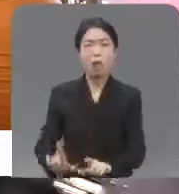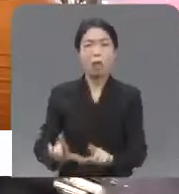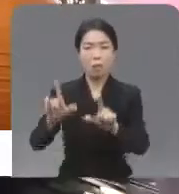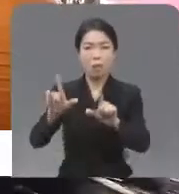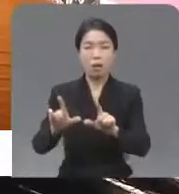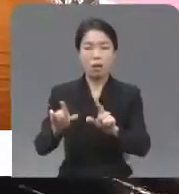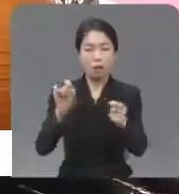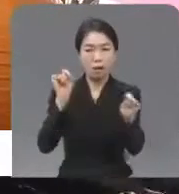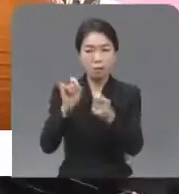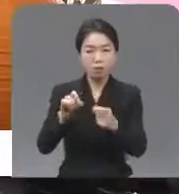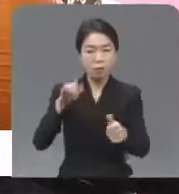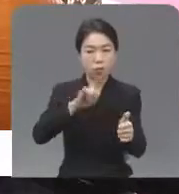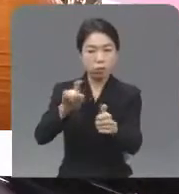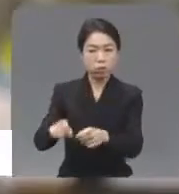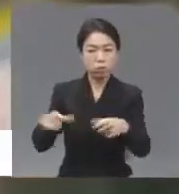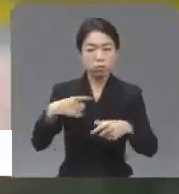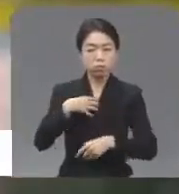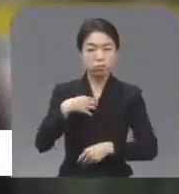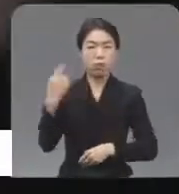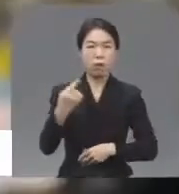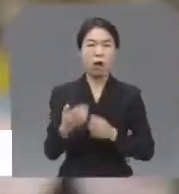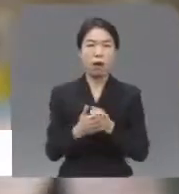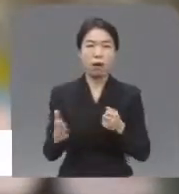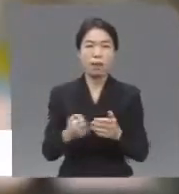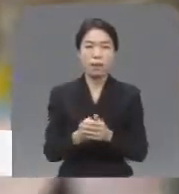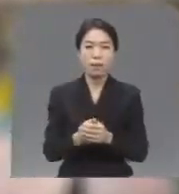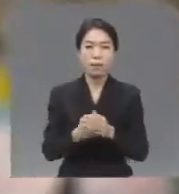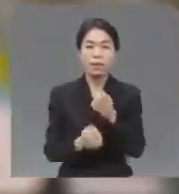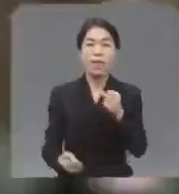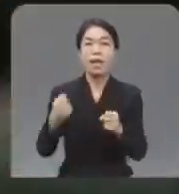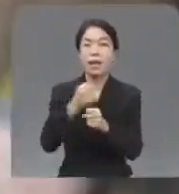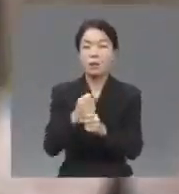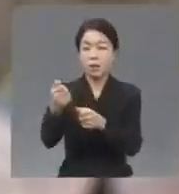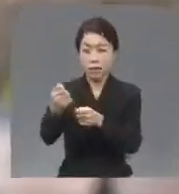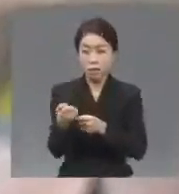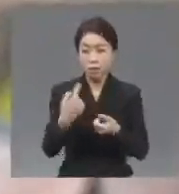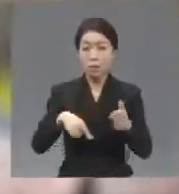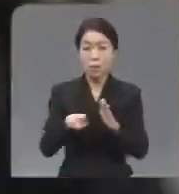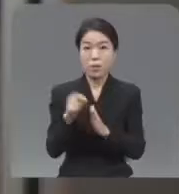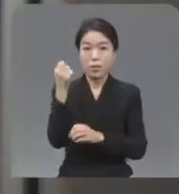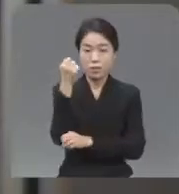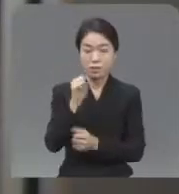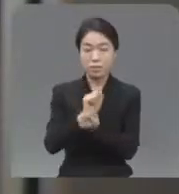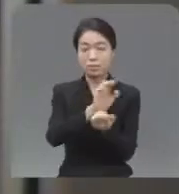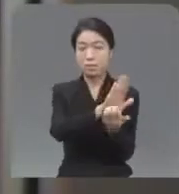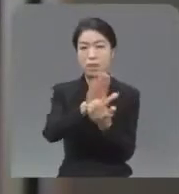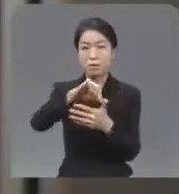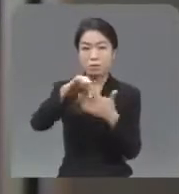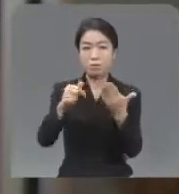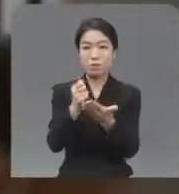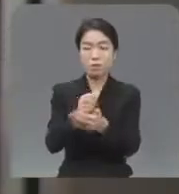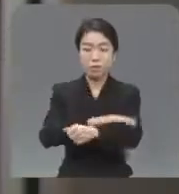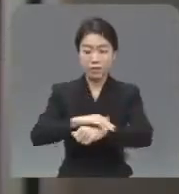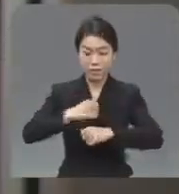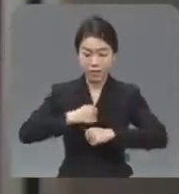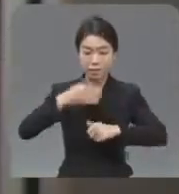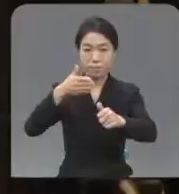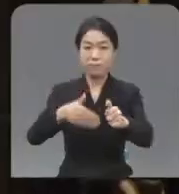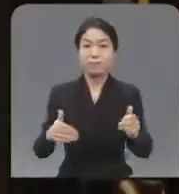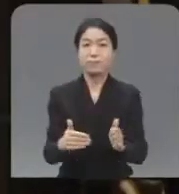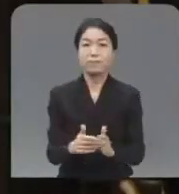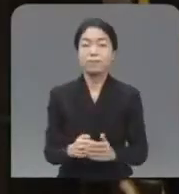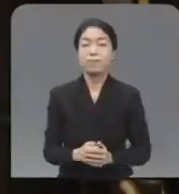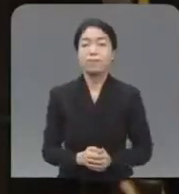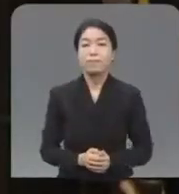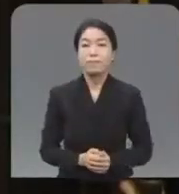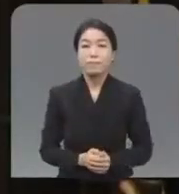확진자 증가 우려가 여전하다며 일상 회복을 앞당기기 위해서라도 기본적 방역 수칙은 지켜달라고 강조했습니다.